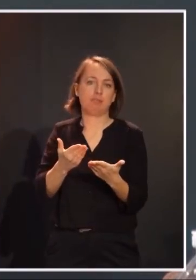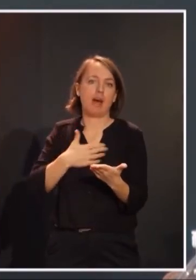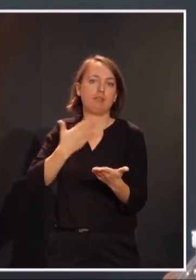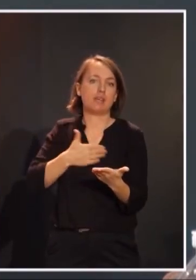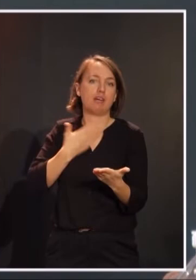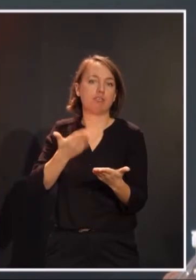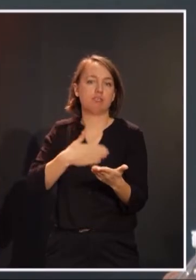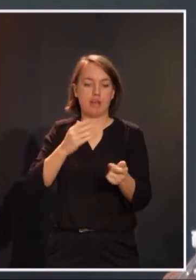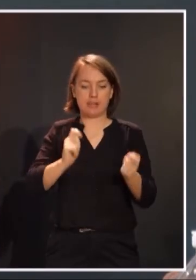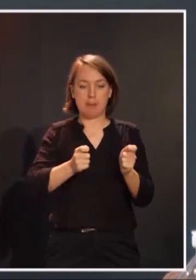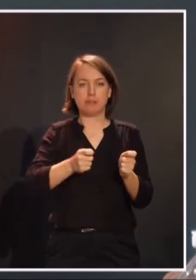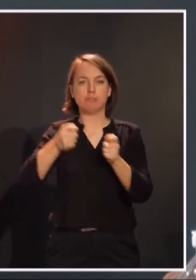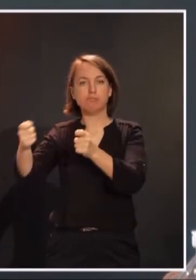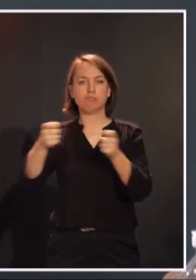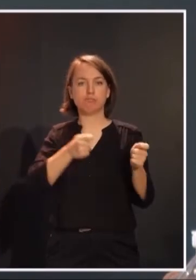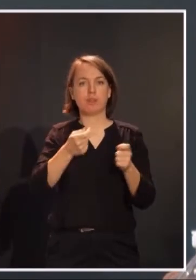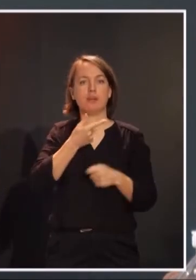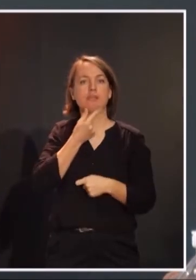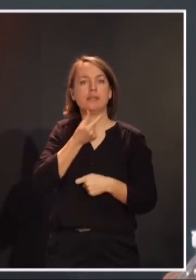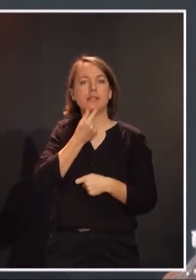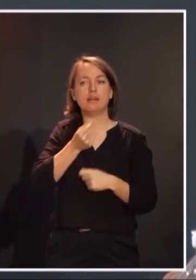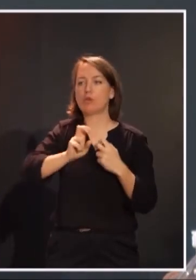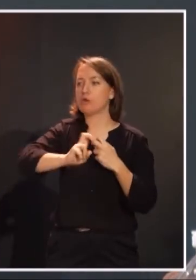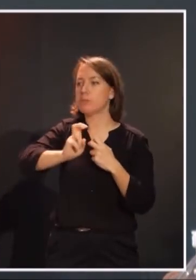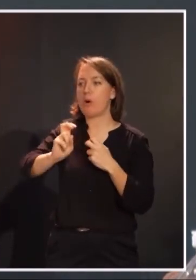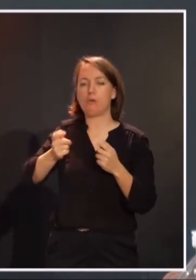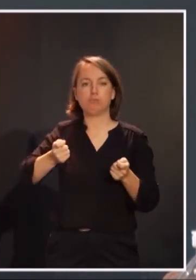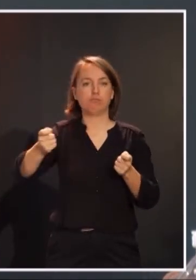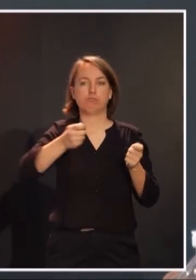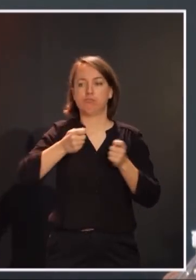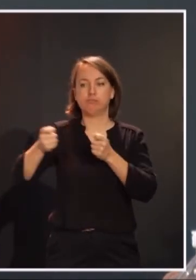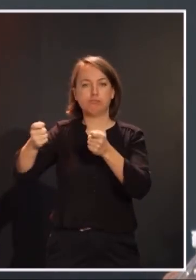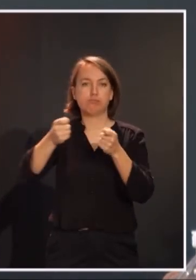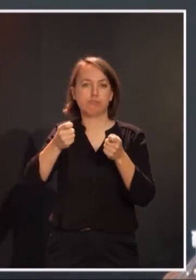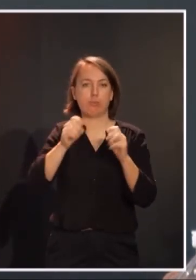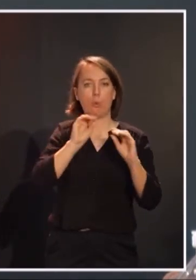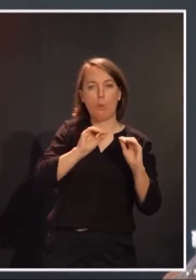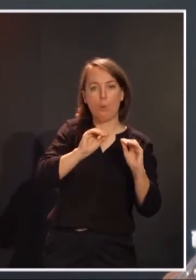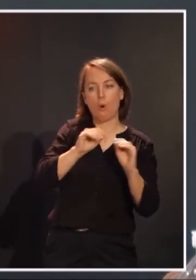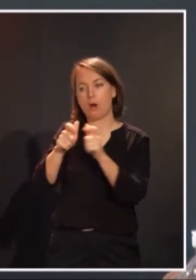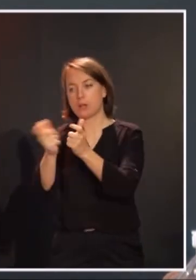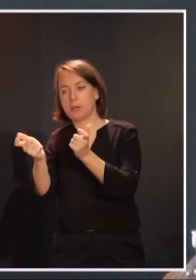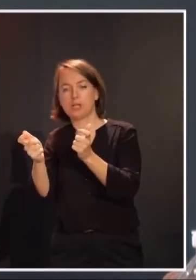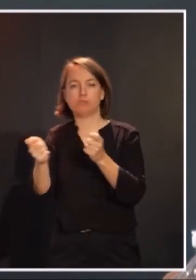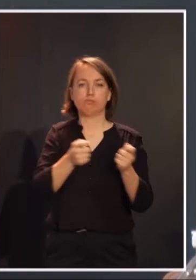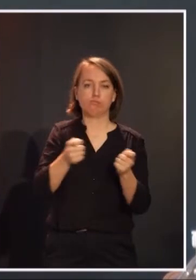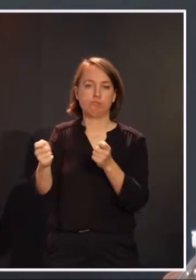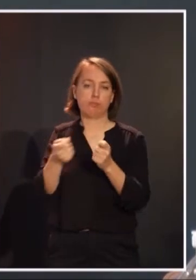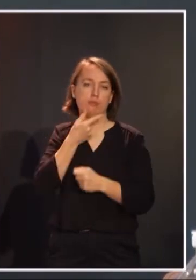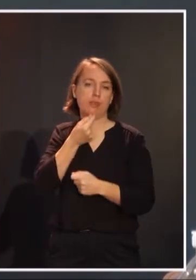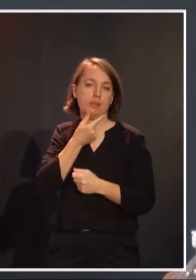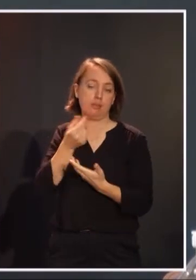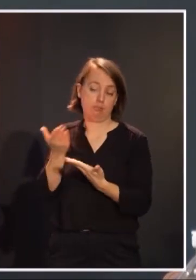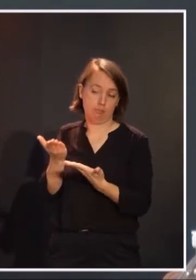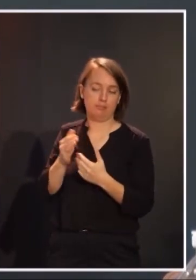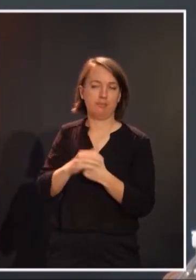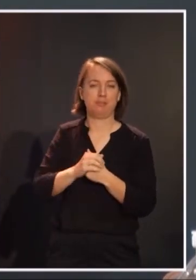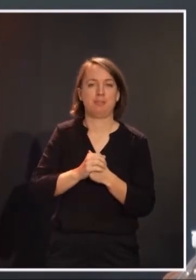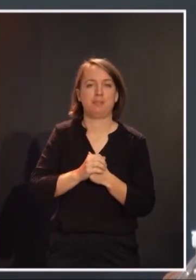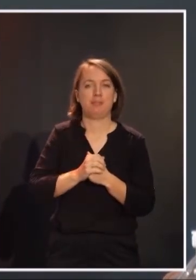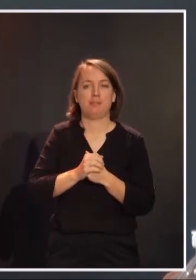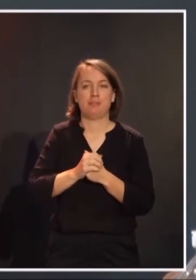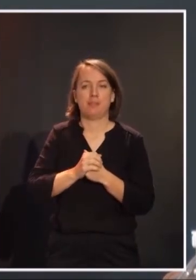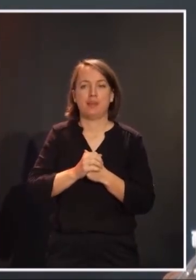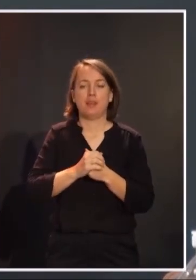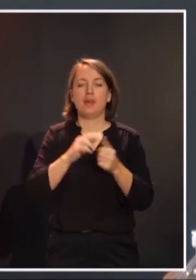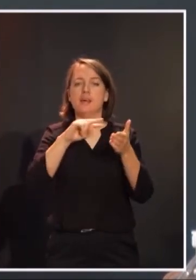mobile, qui puisse aussi bien à la fois être utilisé pour sa formation en cours et aussi pour l'entreprise. Donc, la technique OTEC